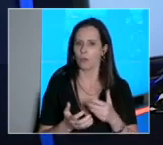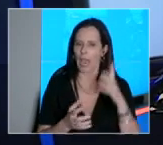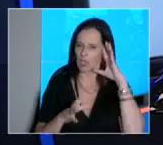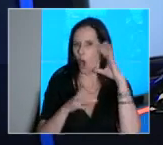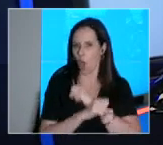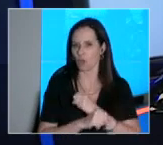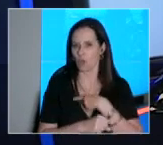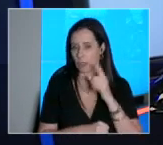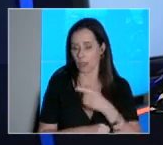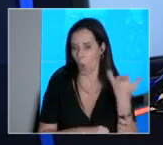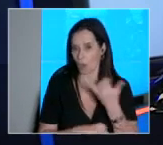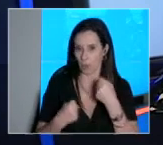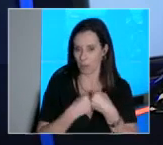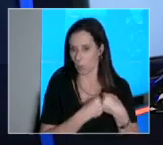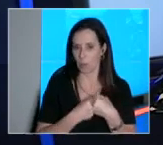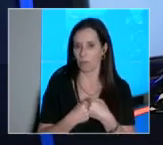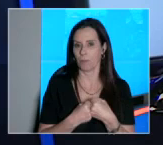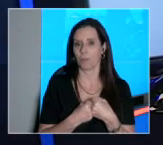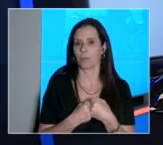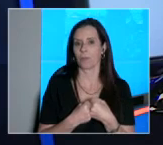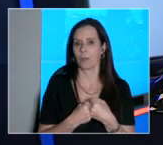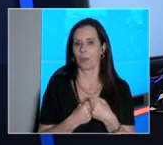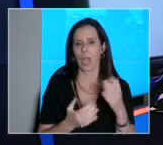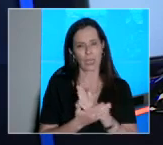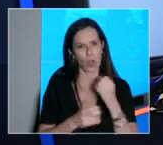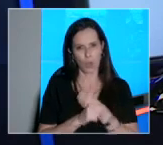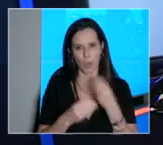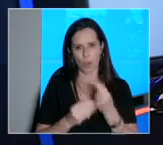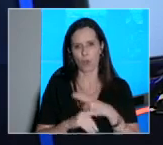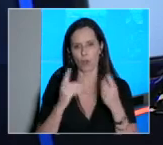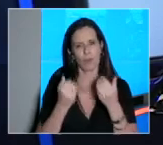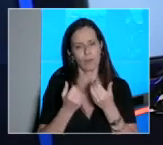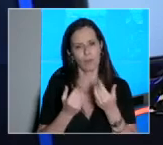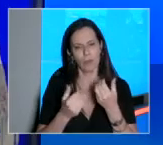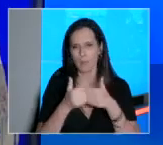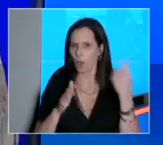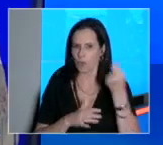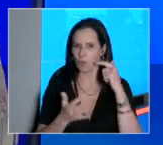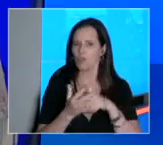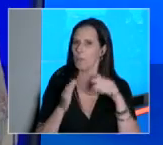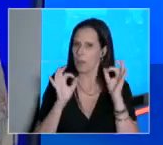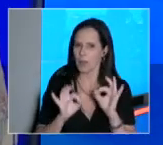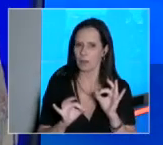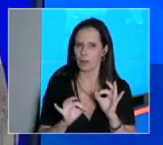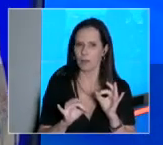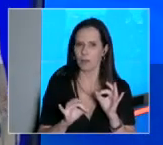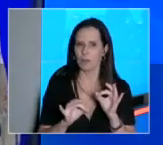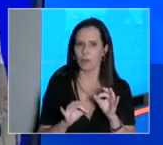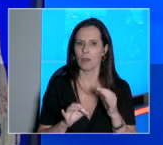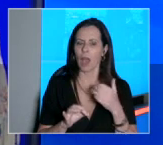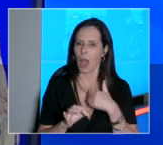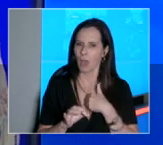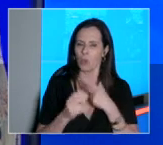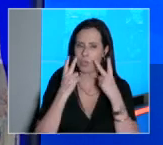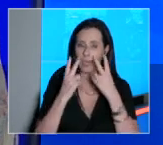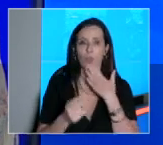שאני נאלץ כל הזמן להתמודד מולם. החלטתי לעשות משהו אחר, לפתוח את זה בשבת, כדי שבאמת אנחנו